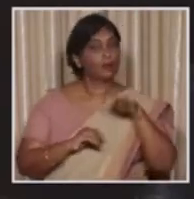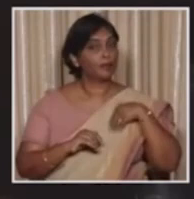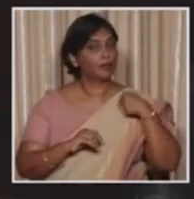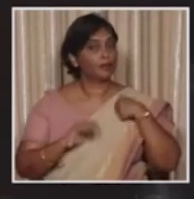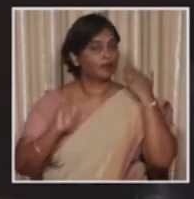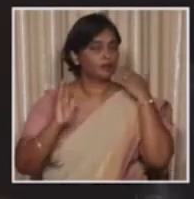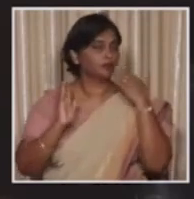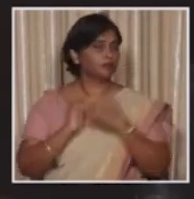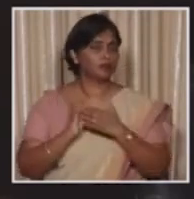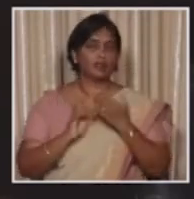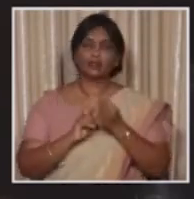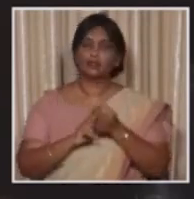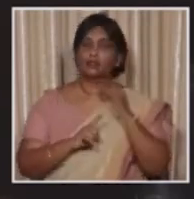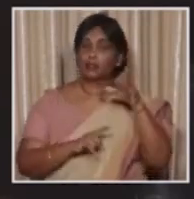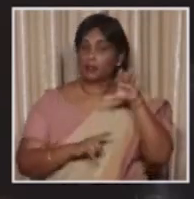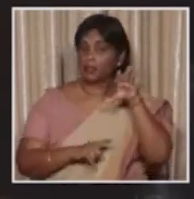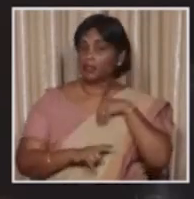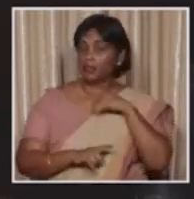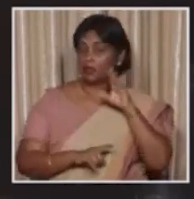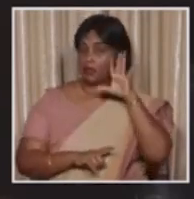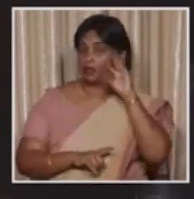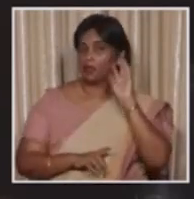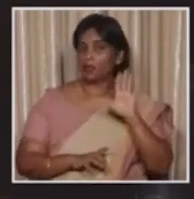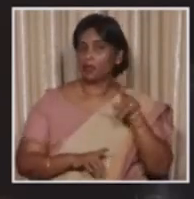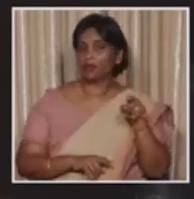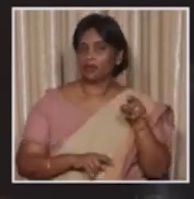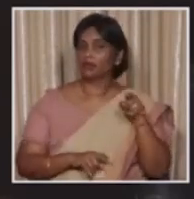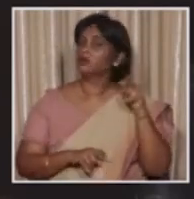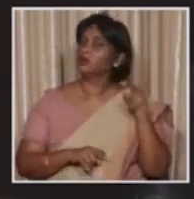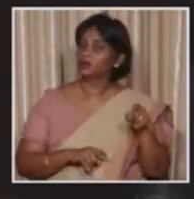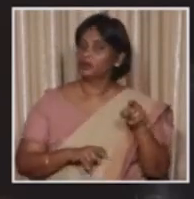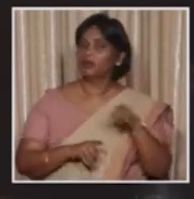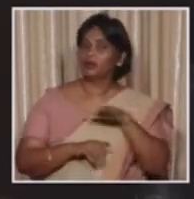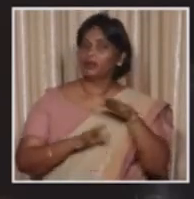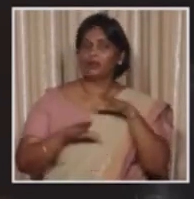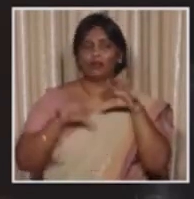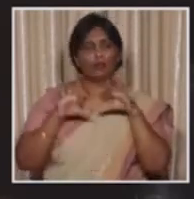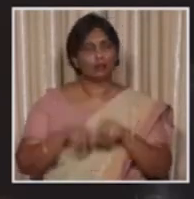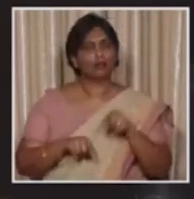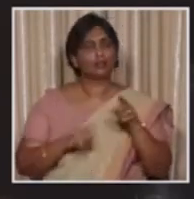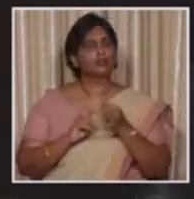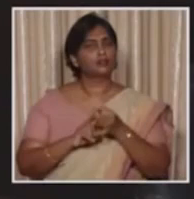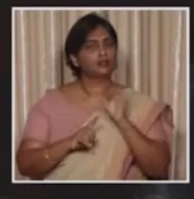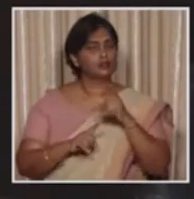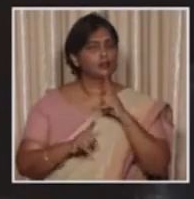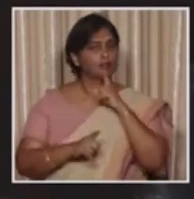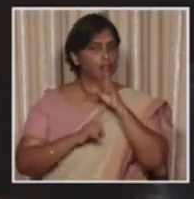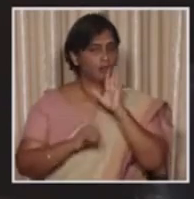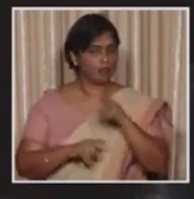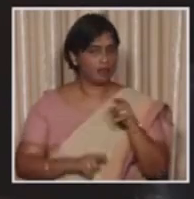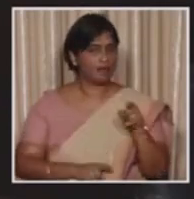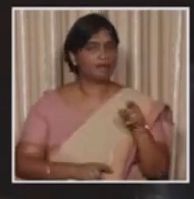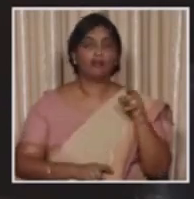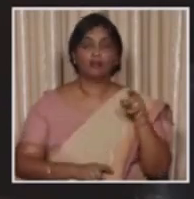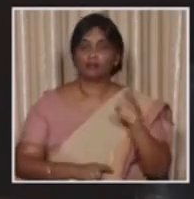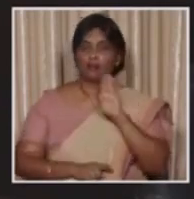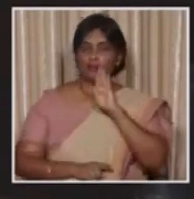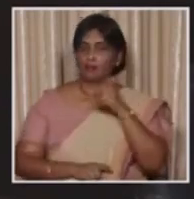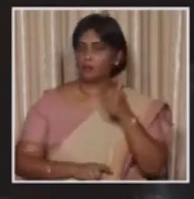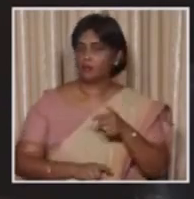அது மட்டுமல்ல, ஜனாதிபதி இந்த காணியுரிமை சம்பந்தமாக பேசியிருக்கிறார். பாருங்கள், நல்ல விஷயம், பரவாயில்லை, பேச்சில் தான்